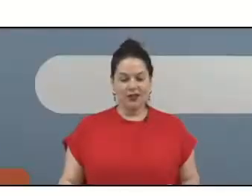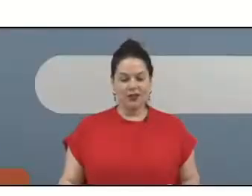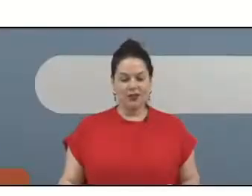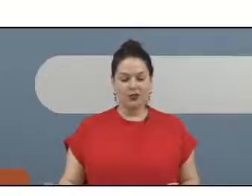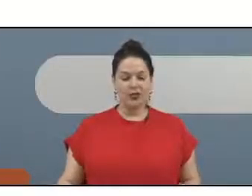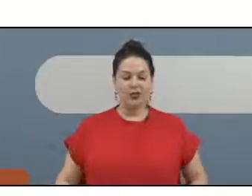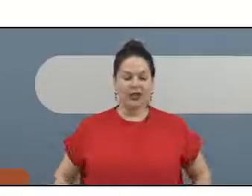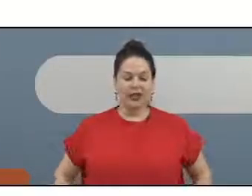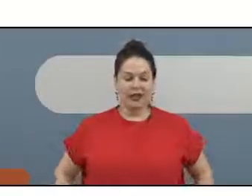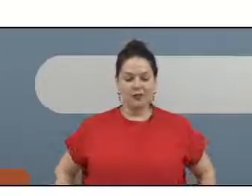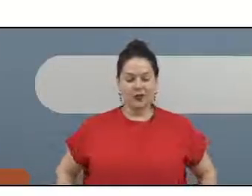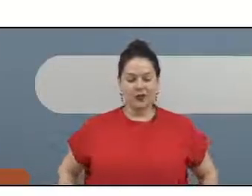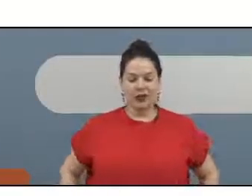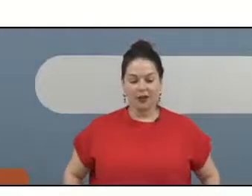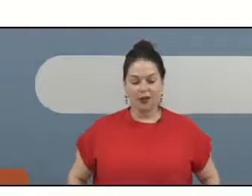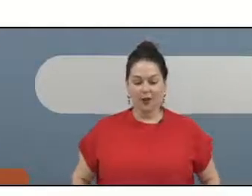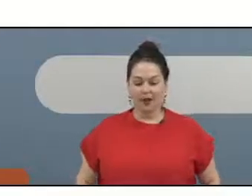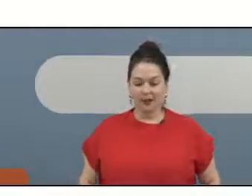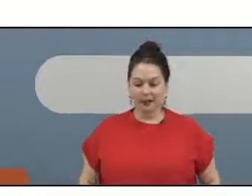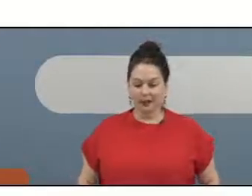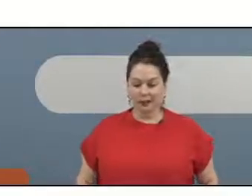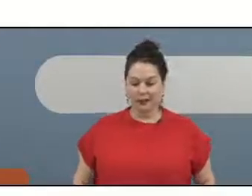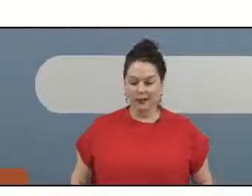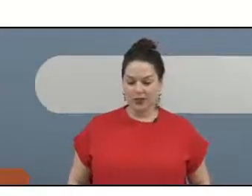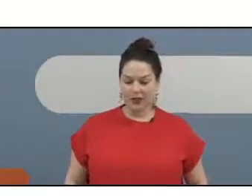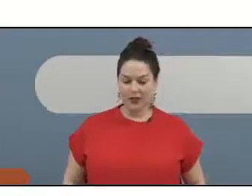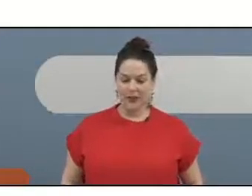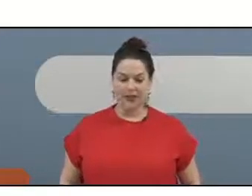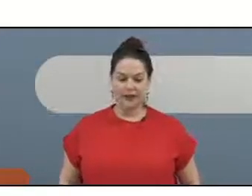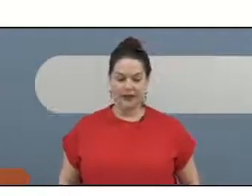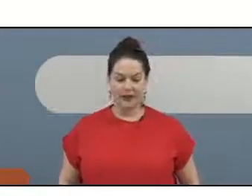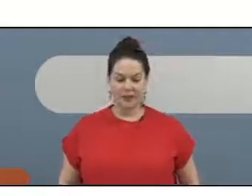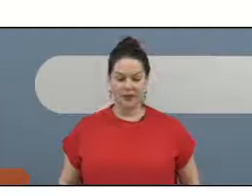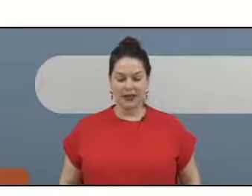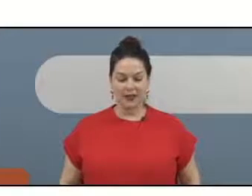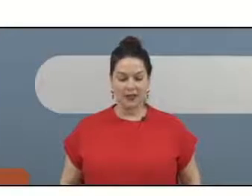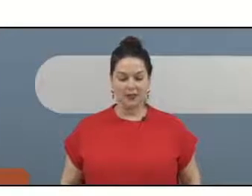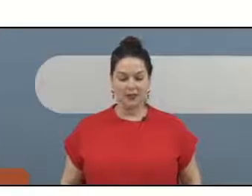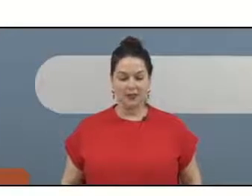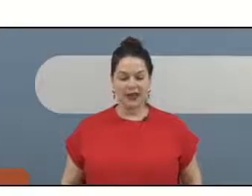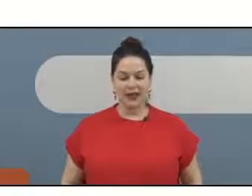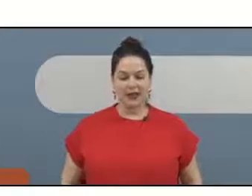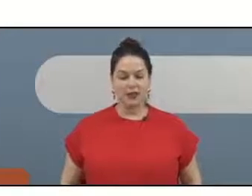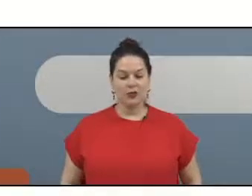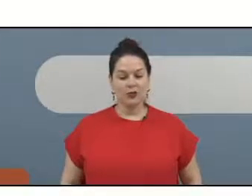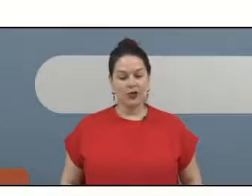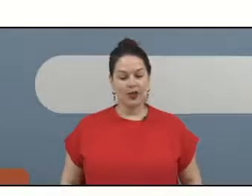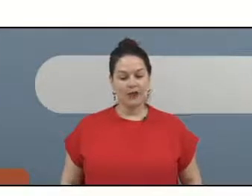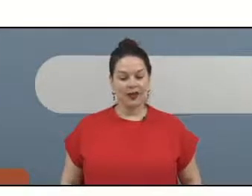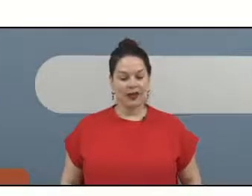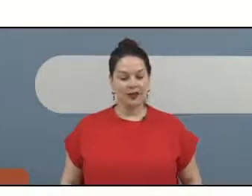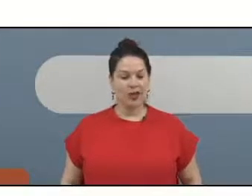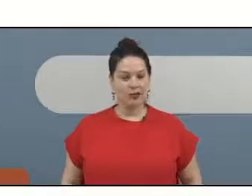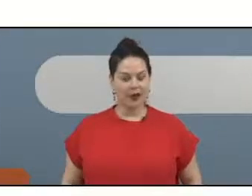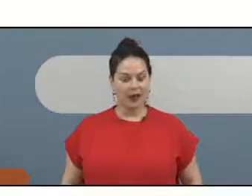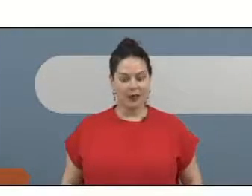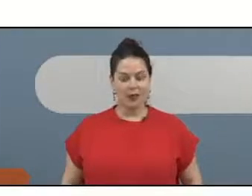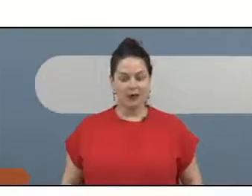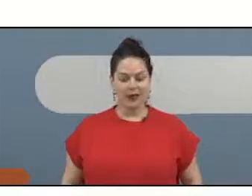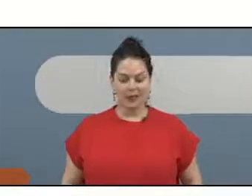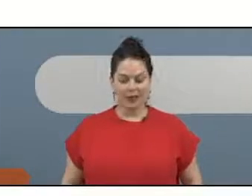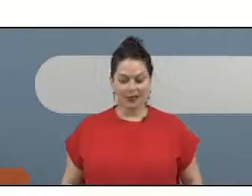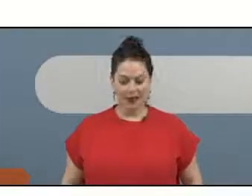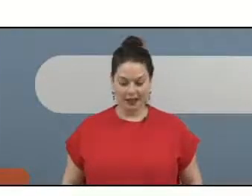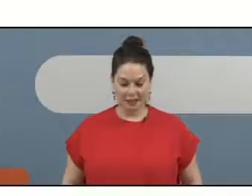והשיר השני הוא שיר של משוררת בשם אן סקסטון, שתרגמה נטלי קמיל אדמון, ושמו לחברה